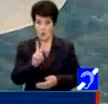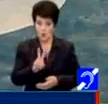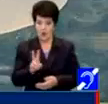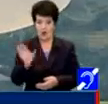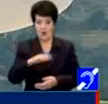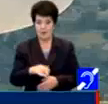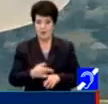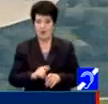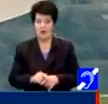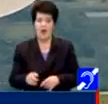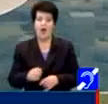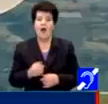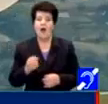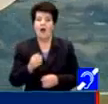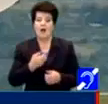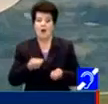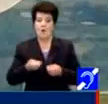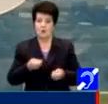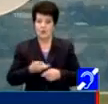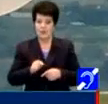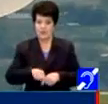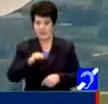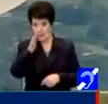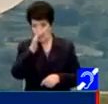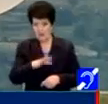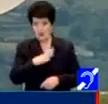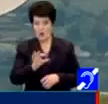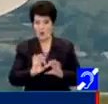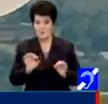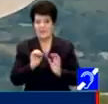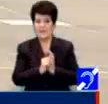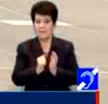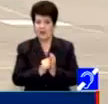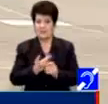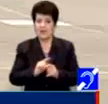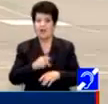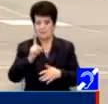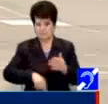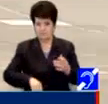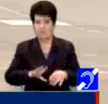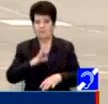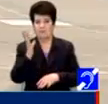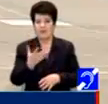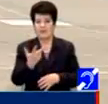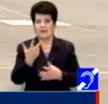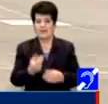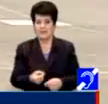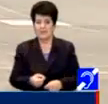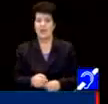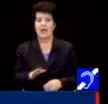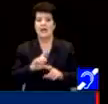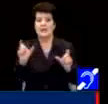lui Sorin Stati, Autoritatea Aeronautică Civilă de la Chișinău a emis un comunicat de presă prin care a recunoscut incidentul produs acum 3 zile.